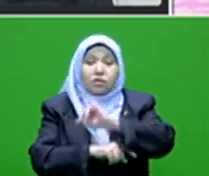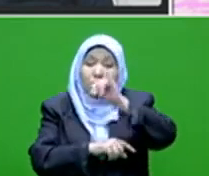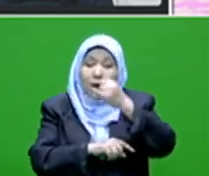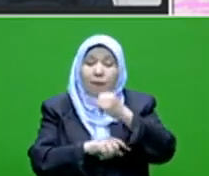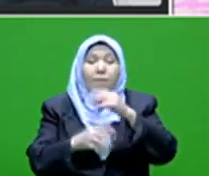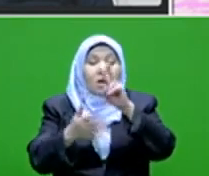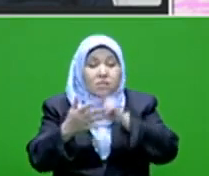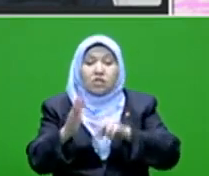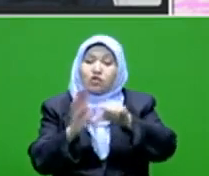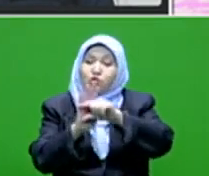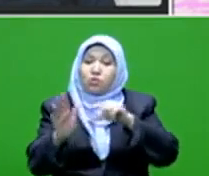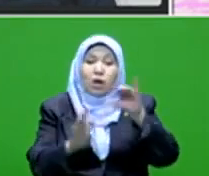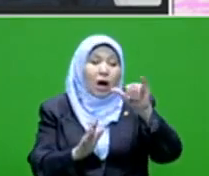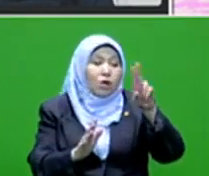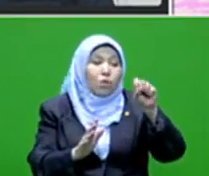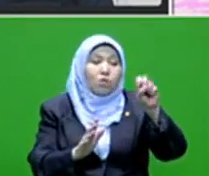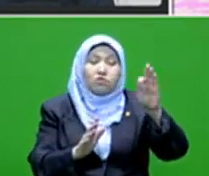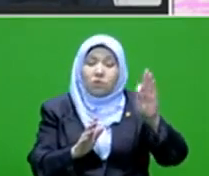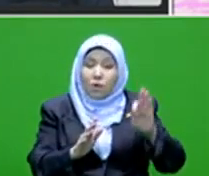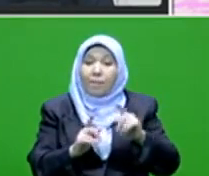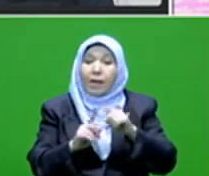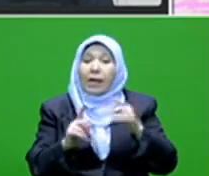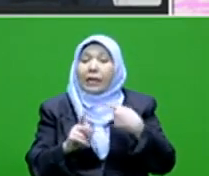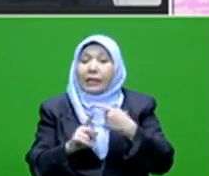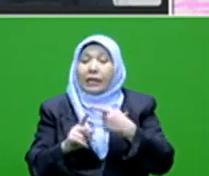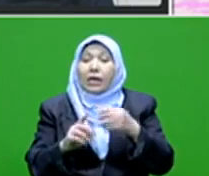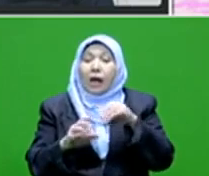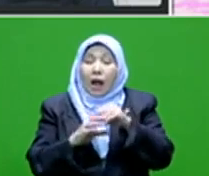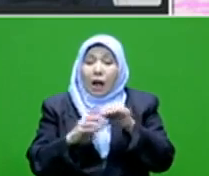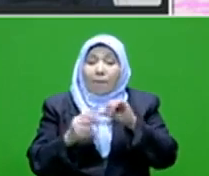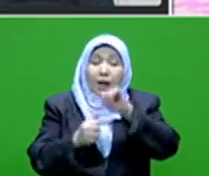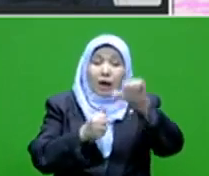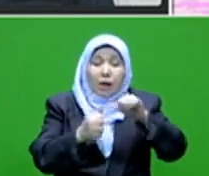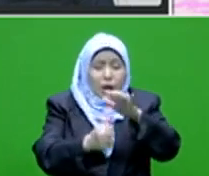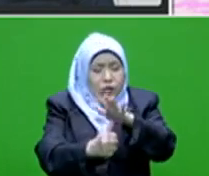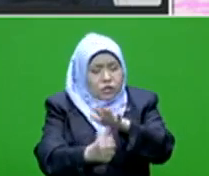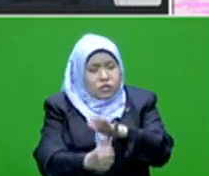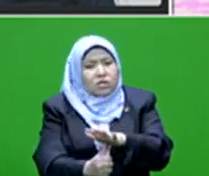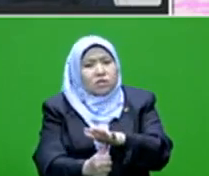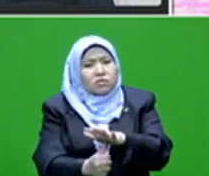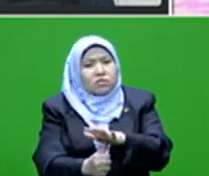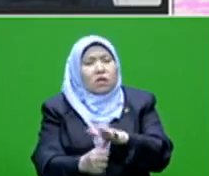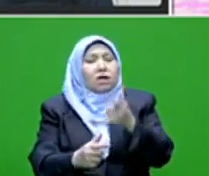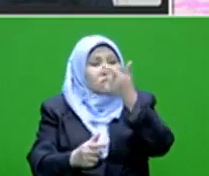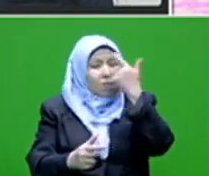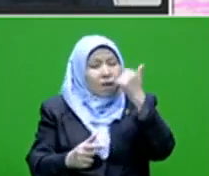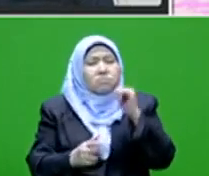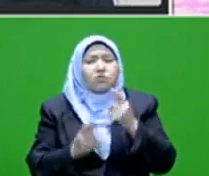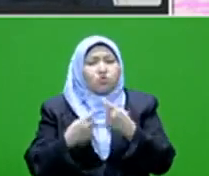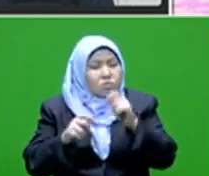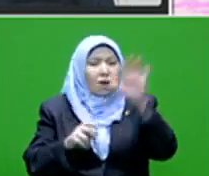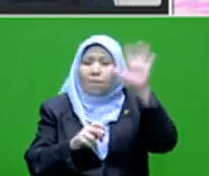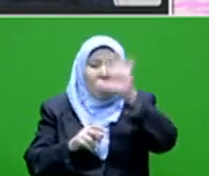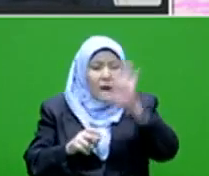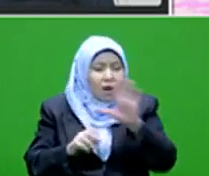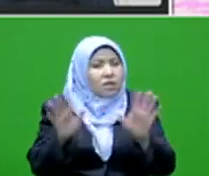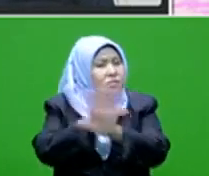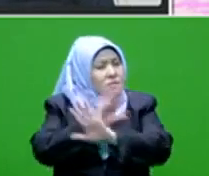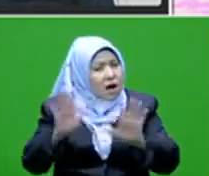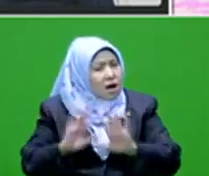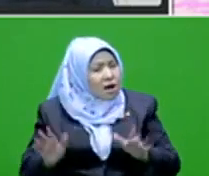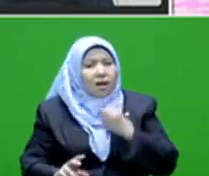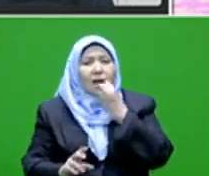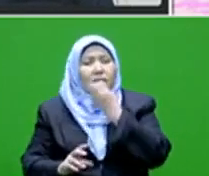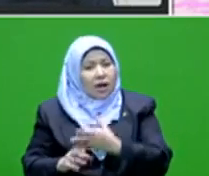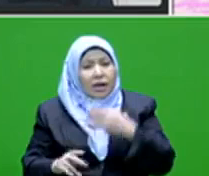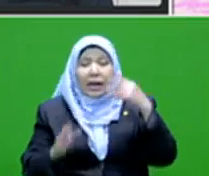surah Yusuf. Bila kita dalam keadaan tertekan. Sebab apa? Cuba bayangkan, jangan kata